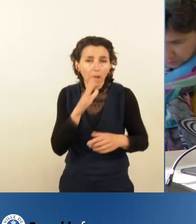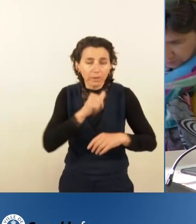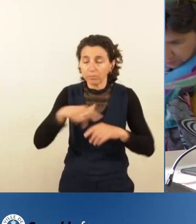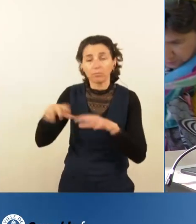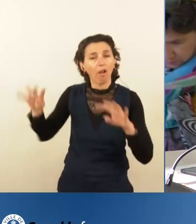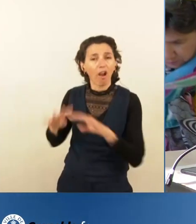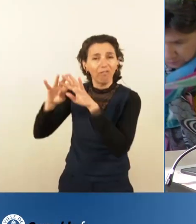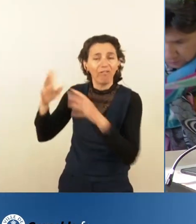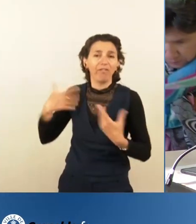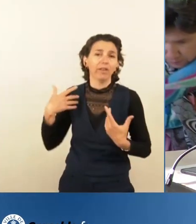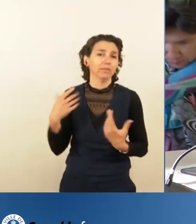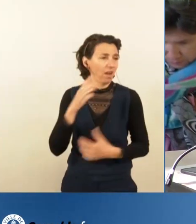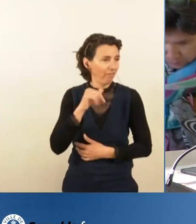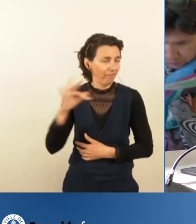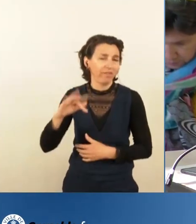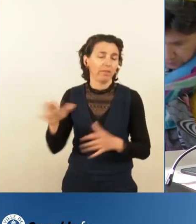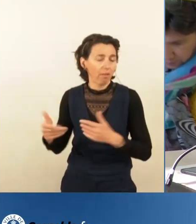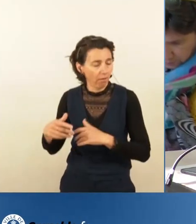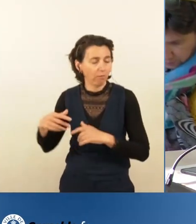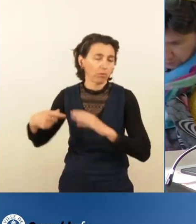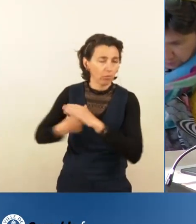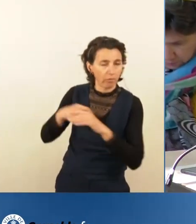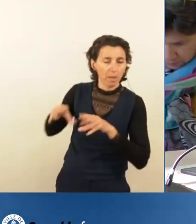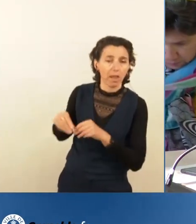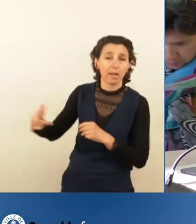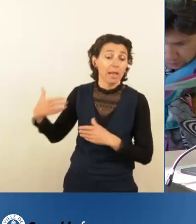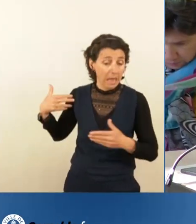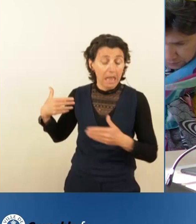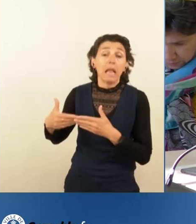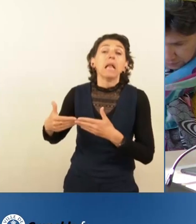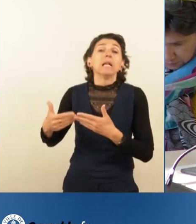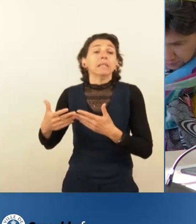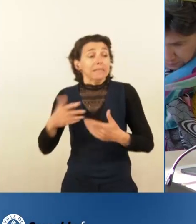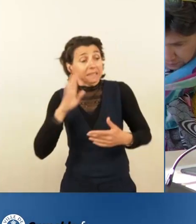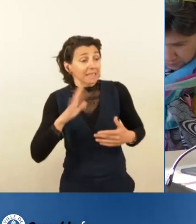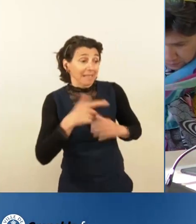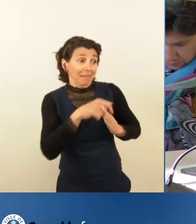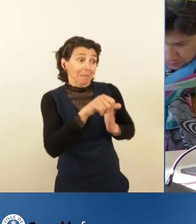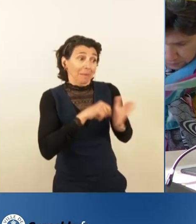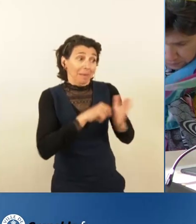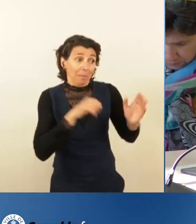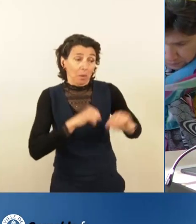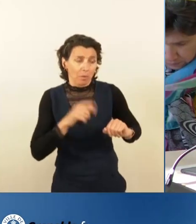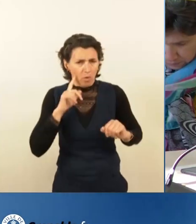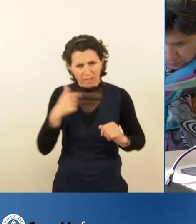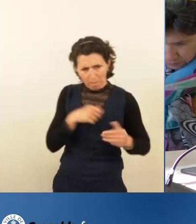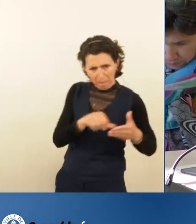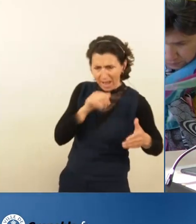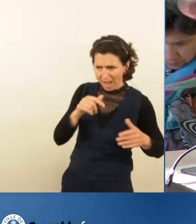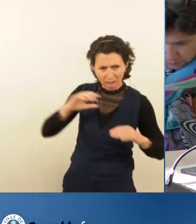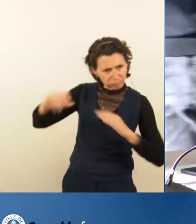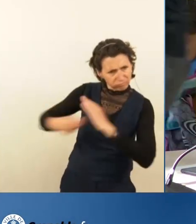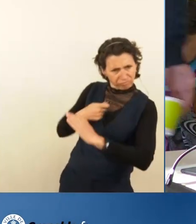Familiales viendrait ici nous demander de payer parce que sans payer la CAF ne participerait pas alors